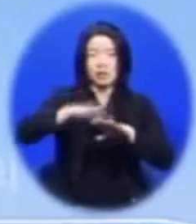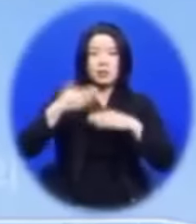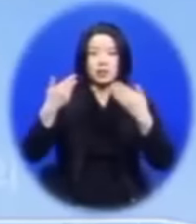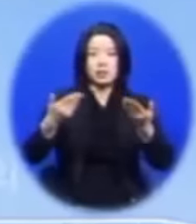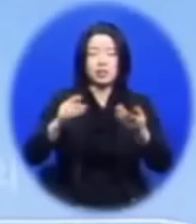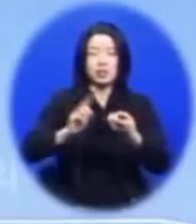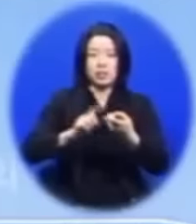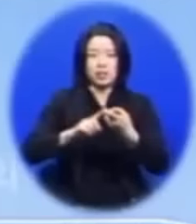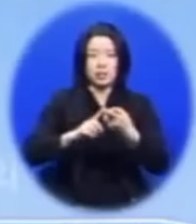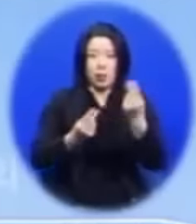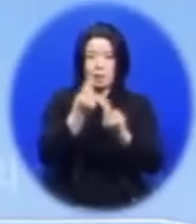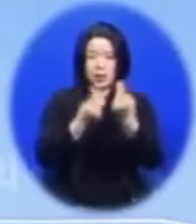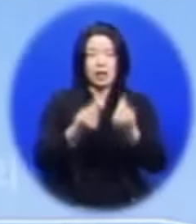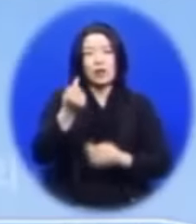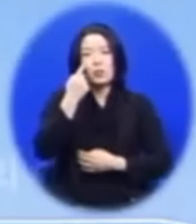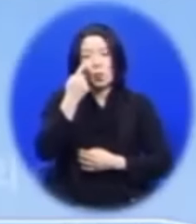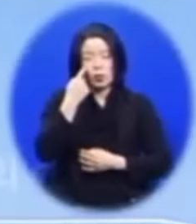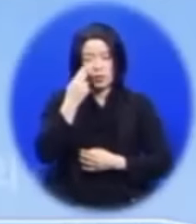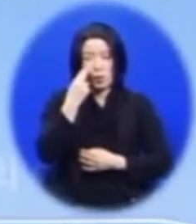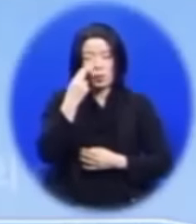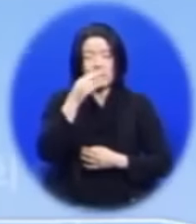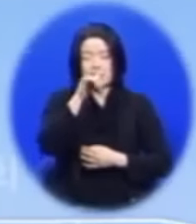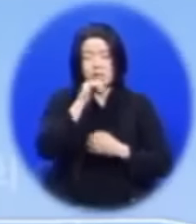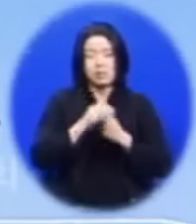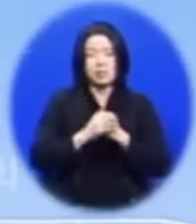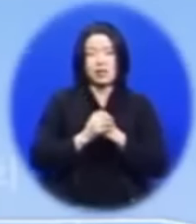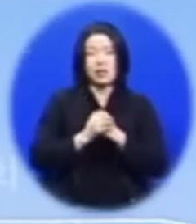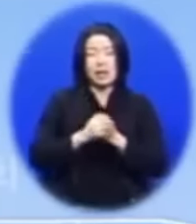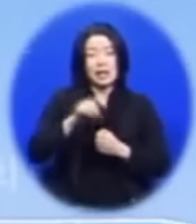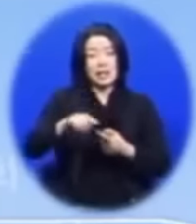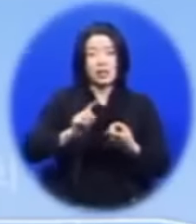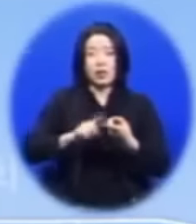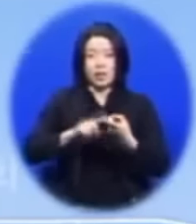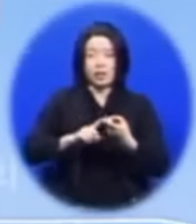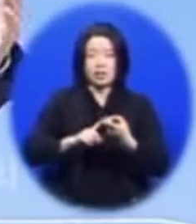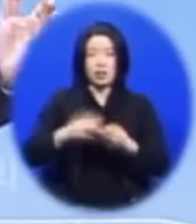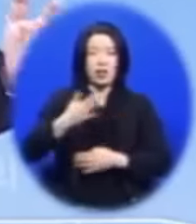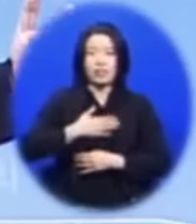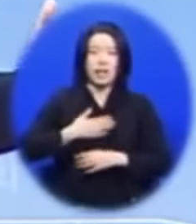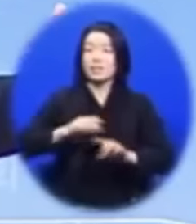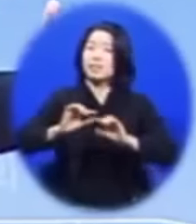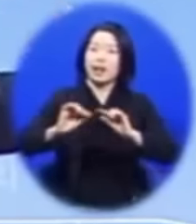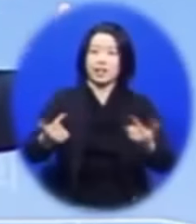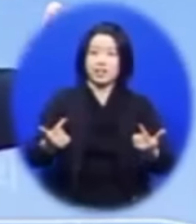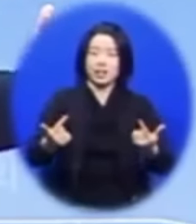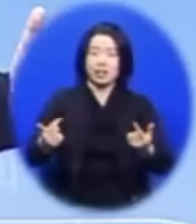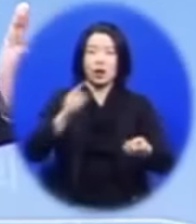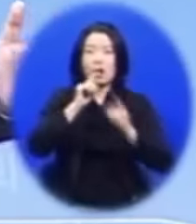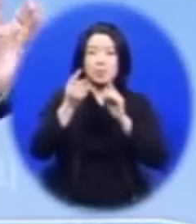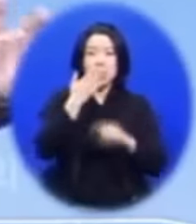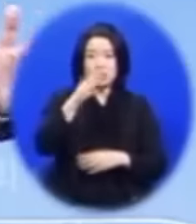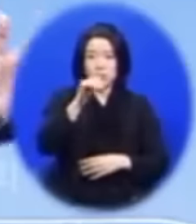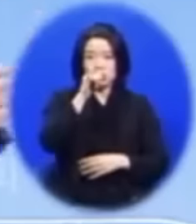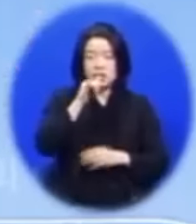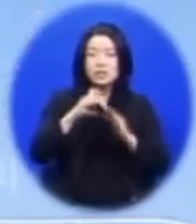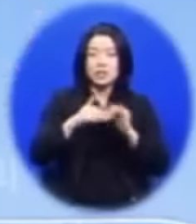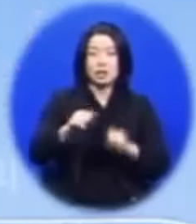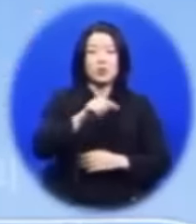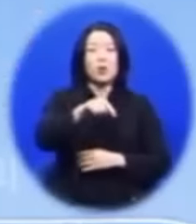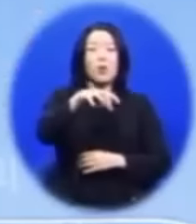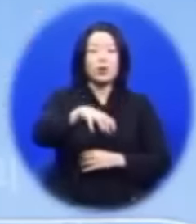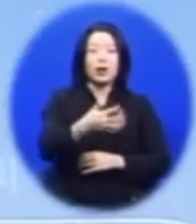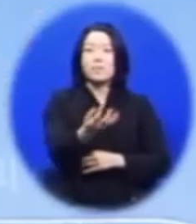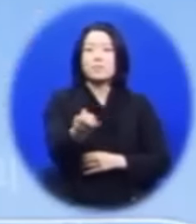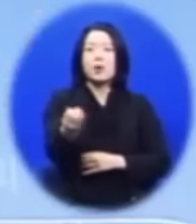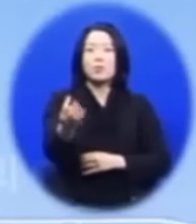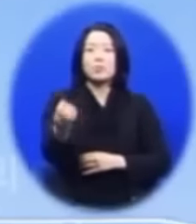비유한 조 그죠 그런데이 점에 대해서 나는 아니야 라고 말할 수 있는 분이 여기 몇 분이나 계시냐